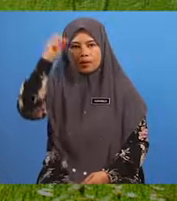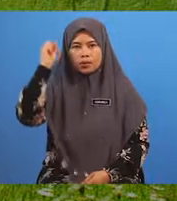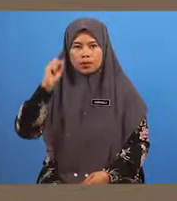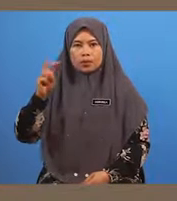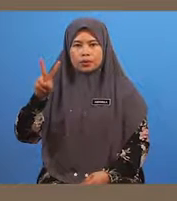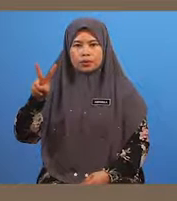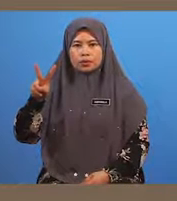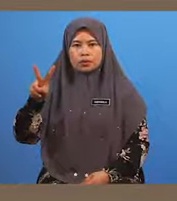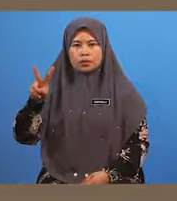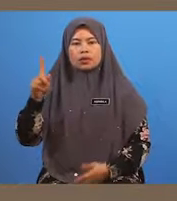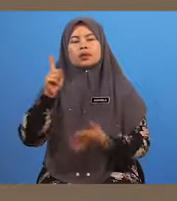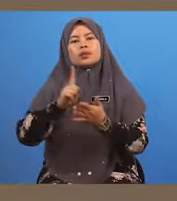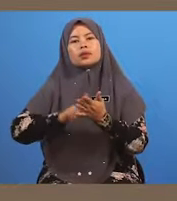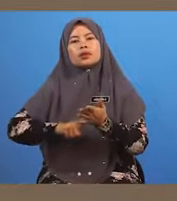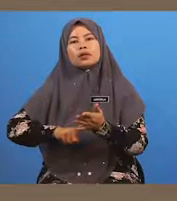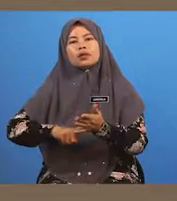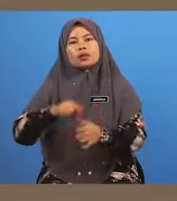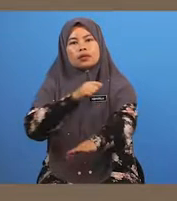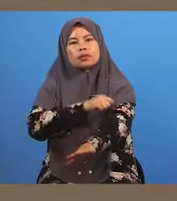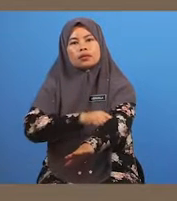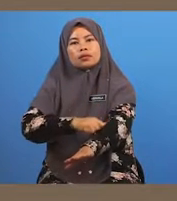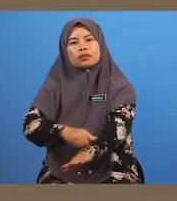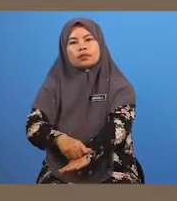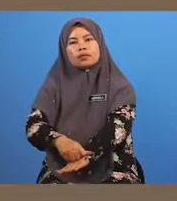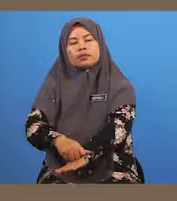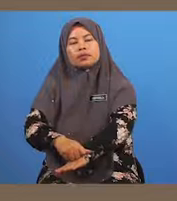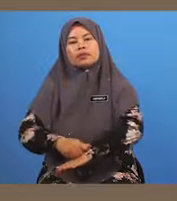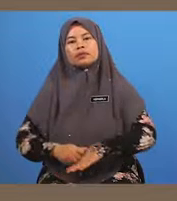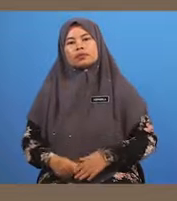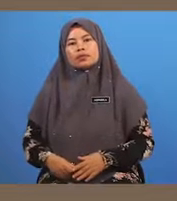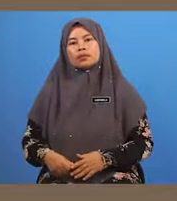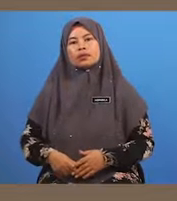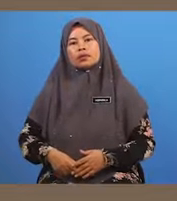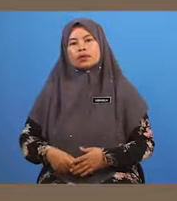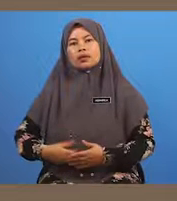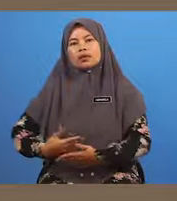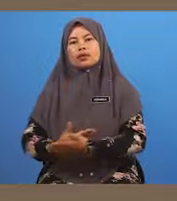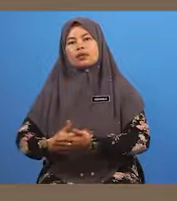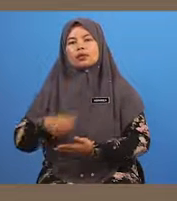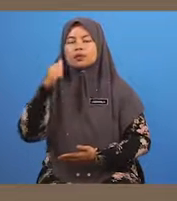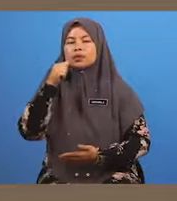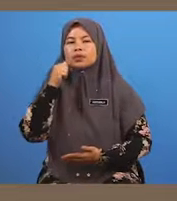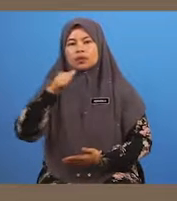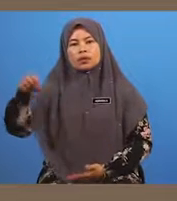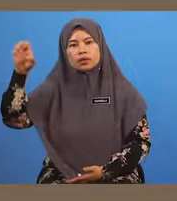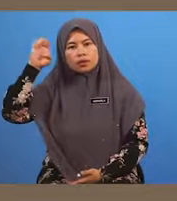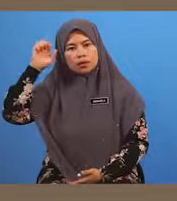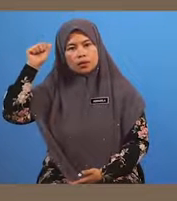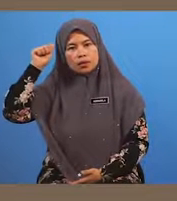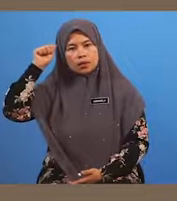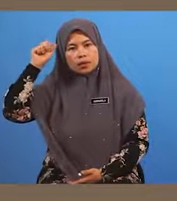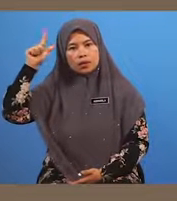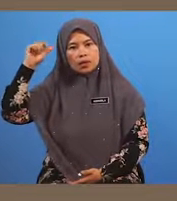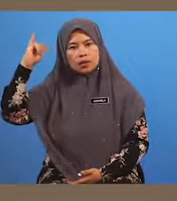Soalan kedua, apakah batas aurat antara anak perempuan Encik Ali dengan Ibrahim?